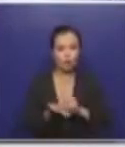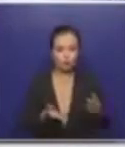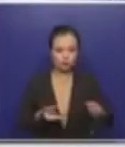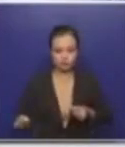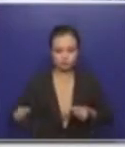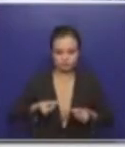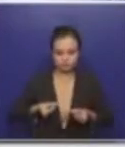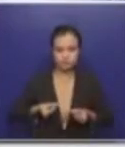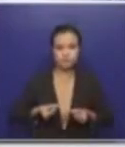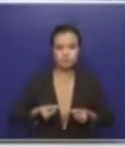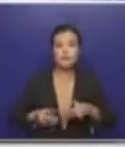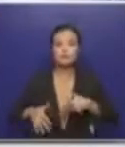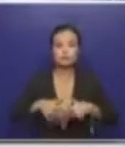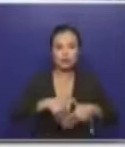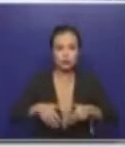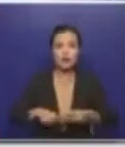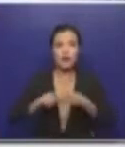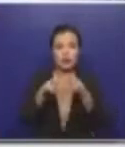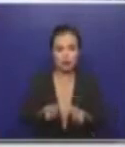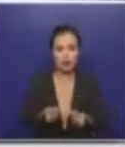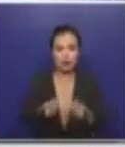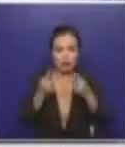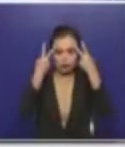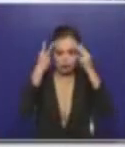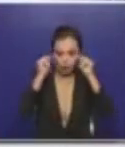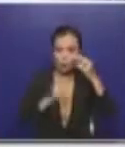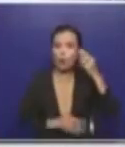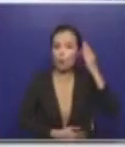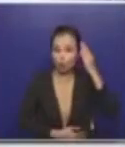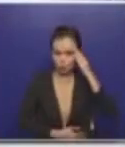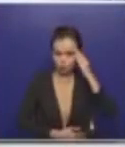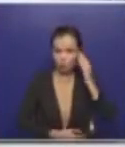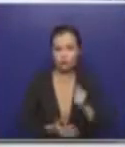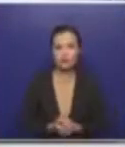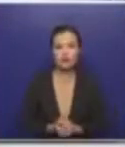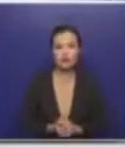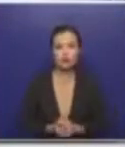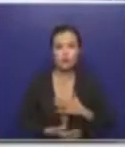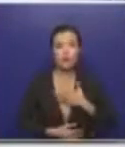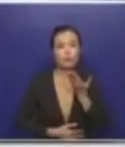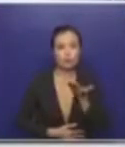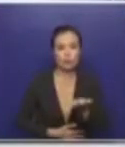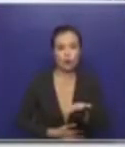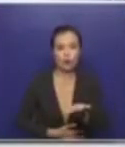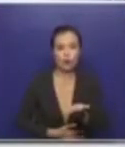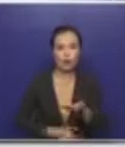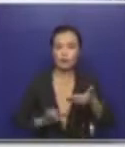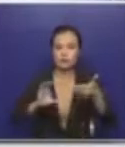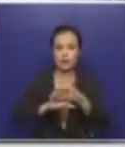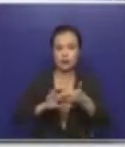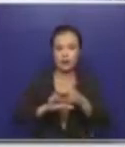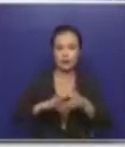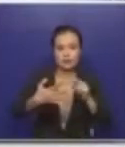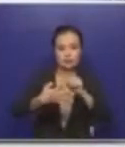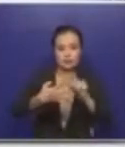ไปให้พี่น้องประชาชนหรือว่าให้ท่านนายกได้ตัดรู้นะครับผมขออนุญาตท่านประธานจะขอสไลด์สัก 4-5 แผ่นนะ